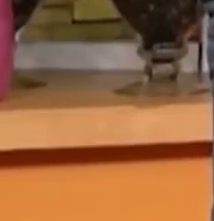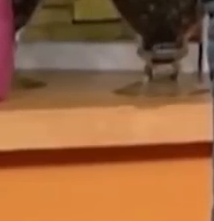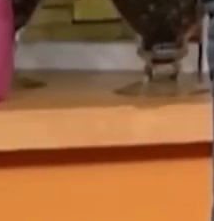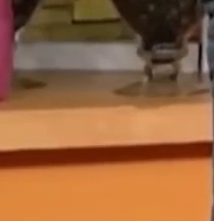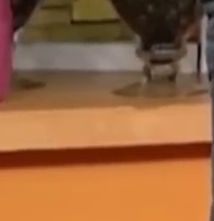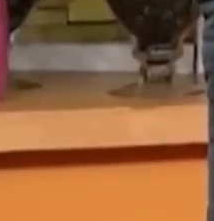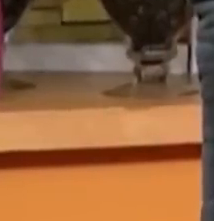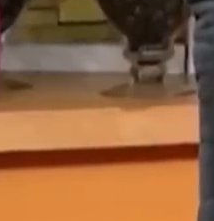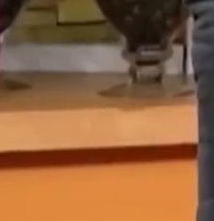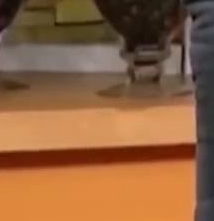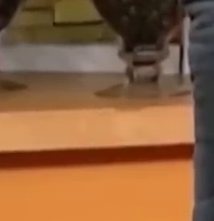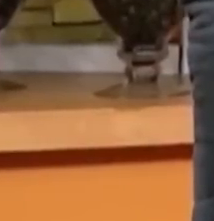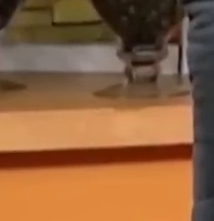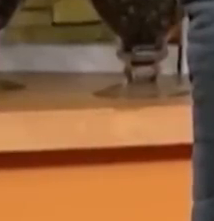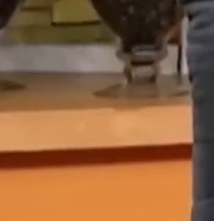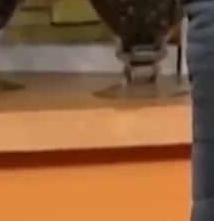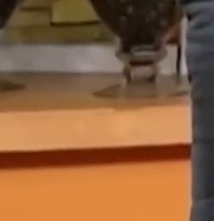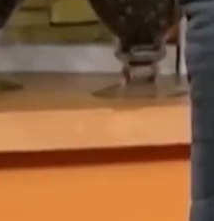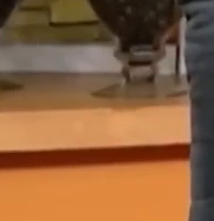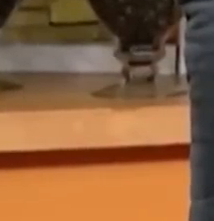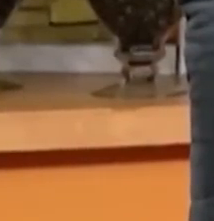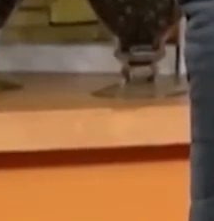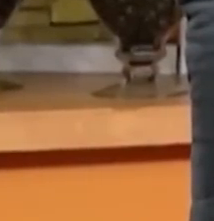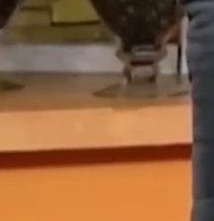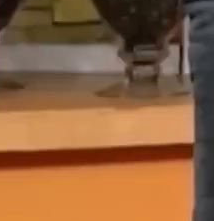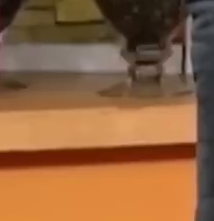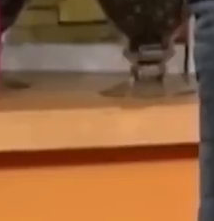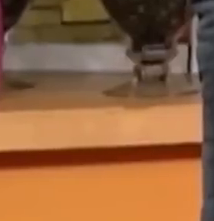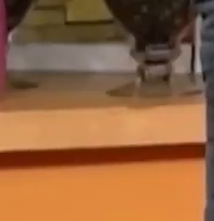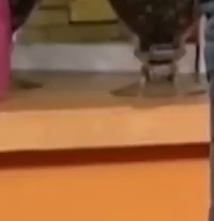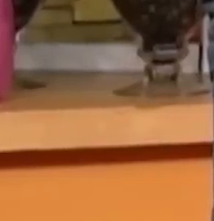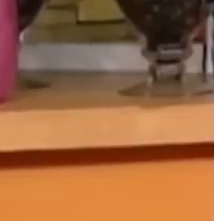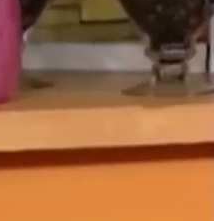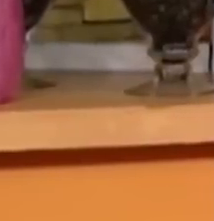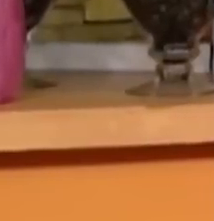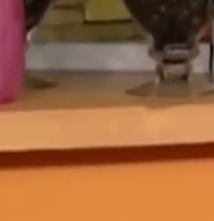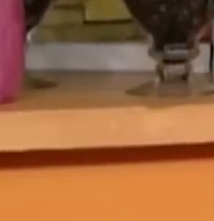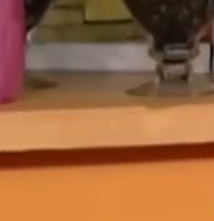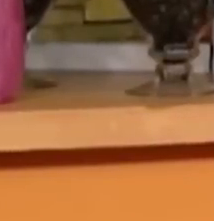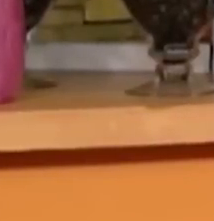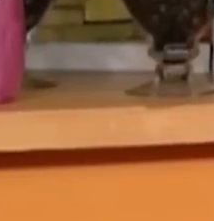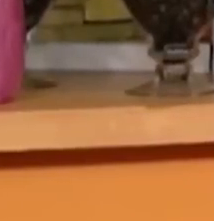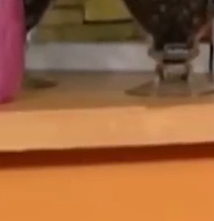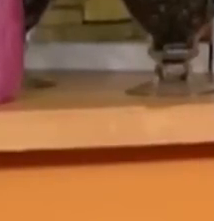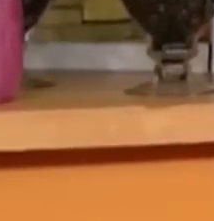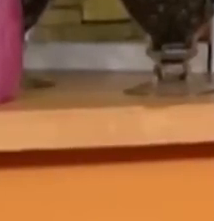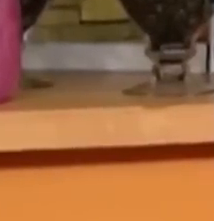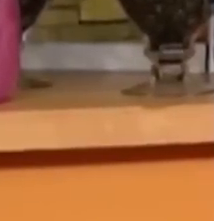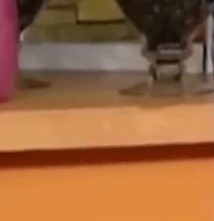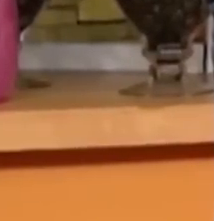I-click lang ang subscribe button. At sa mga kapuso abroad, maaari kaming masubaybayan